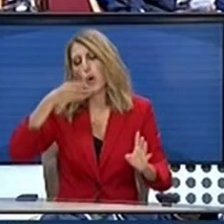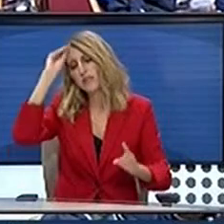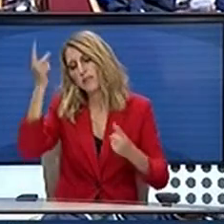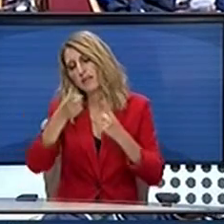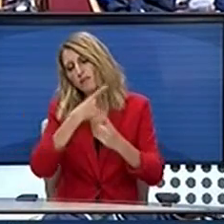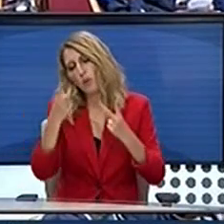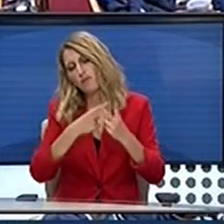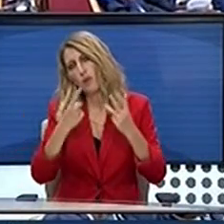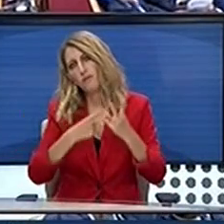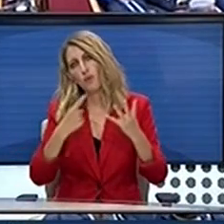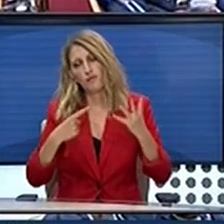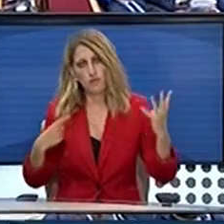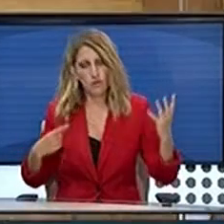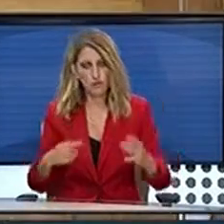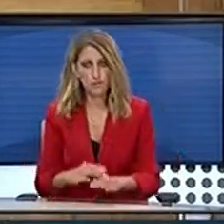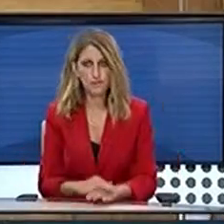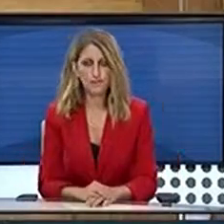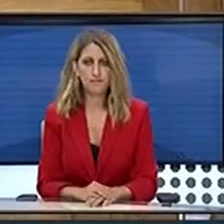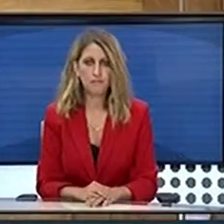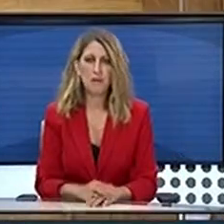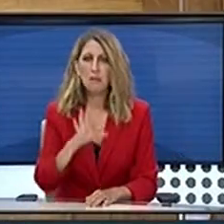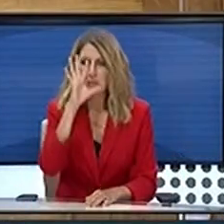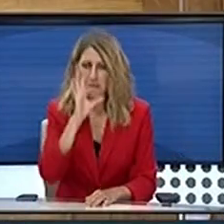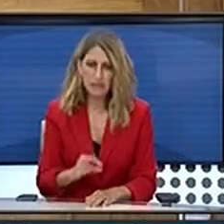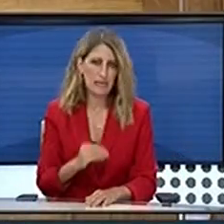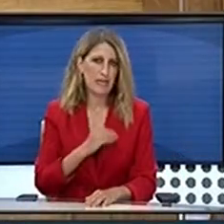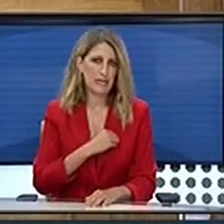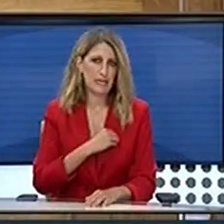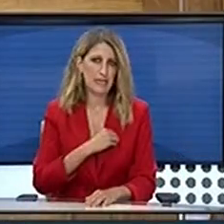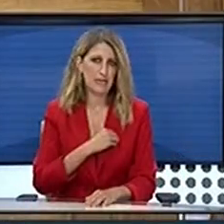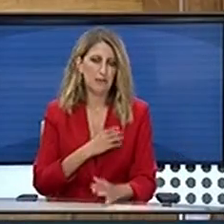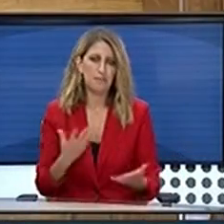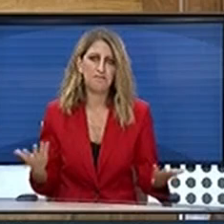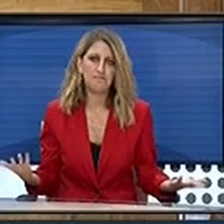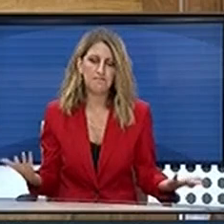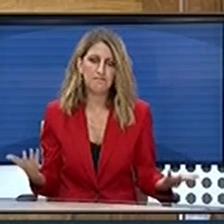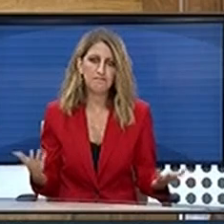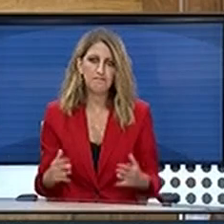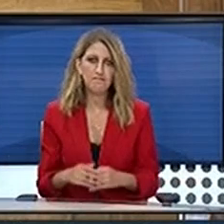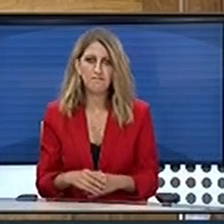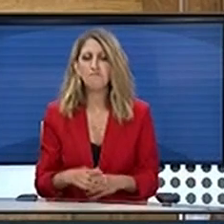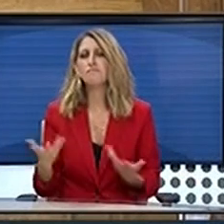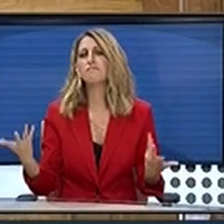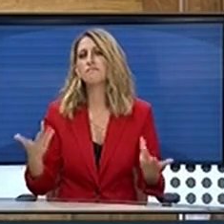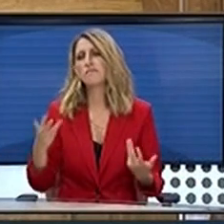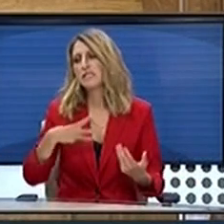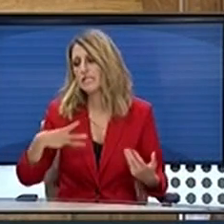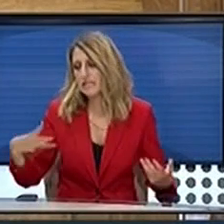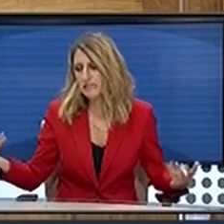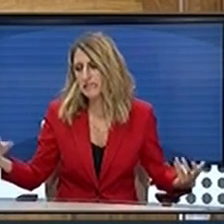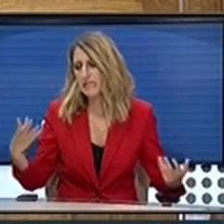Και είναι κρίμα πραγματικά. Είναι κρίμα μέσα από την μεγαλοποίηση αυτού του θέματος να